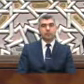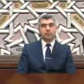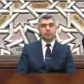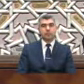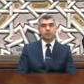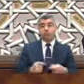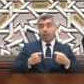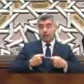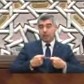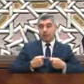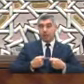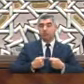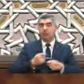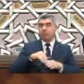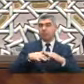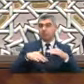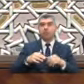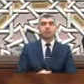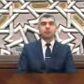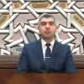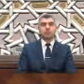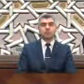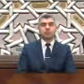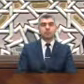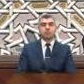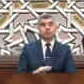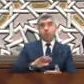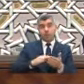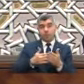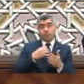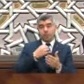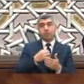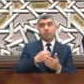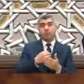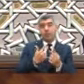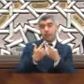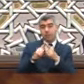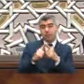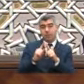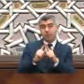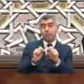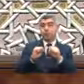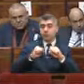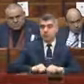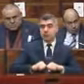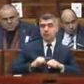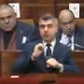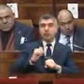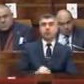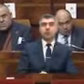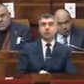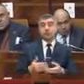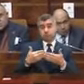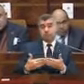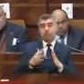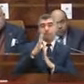والساده النواب المحترمين، أعتقد أن الشجاعة والجرأة تقتضي الاعتراف، منطق الاعتراف أن هذا